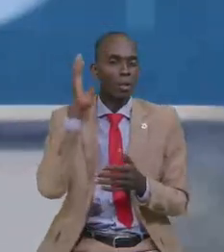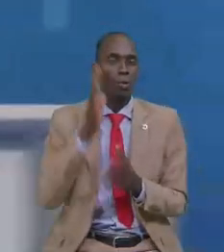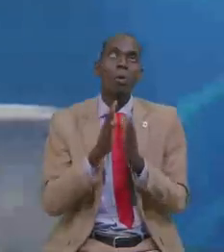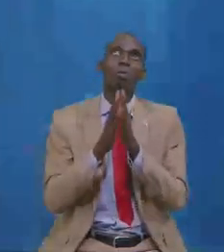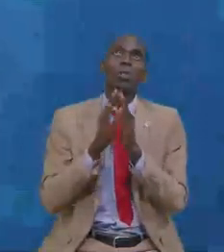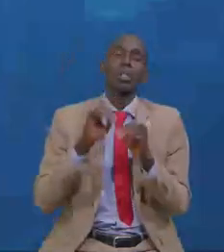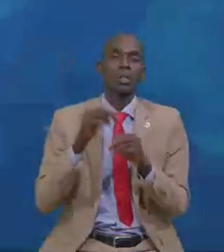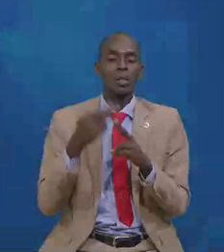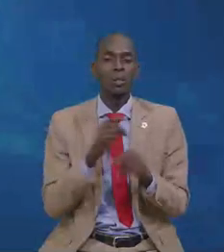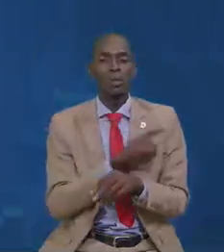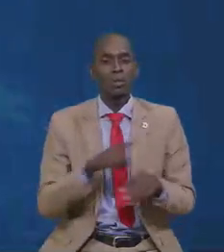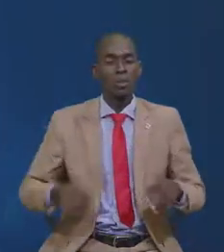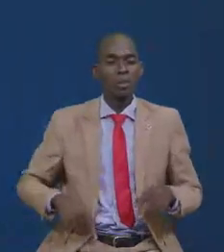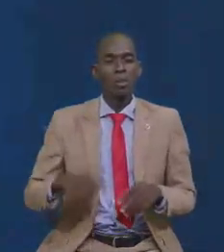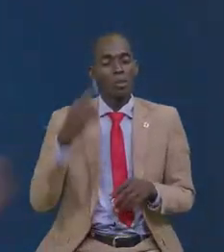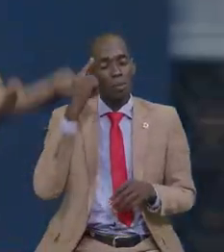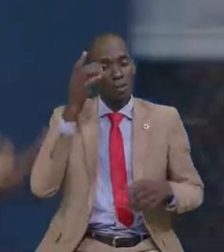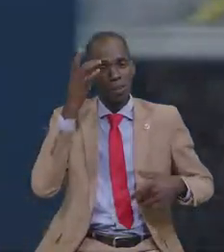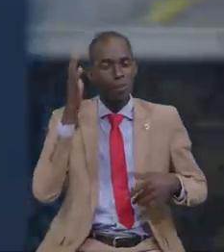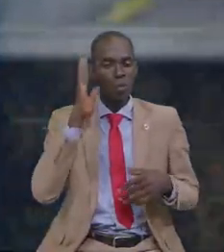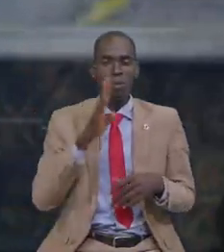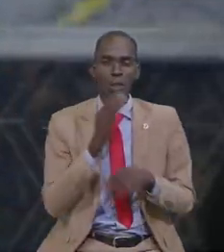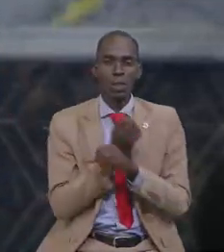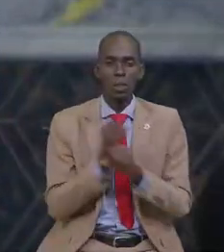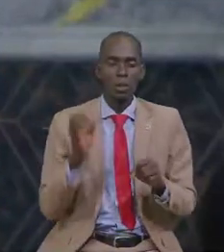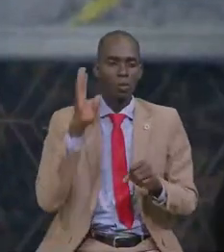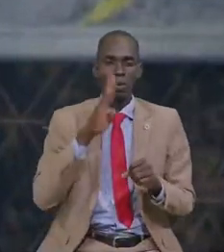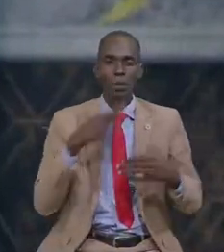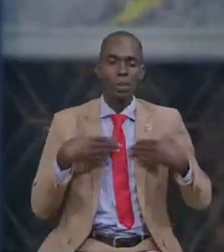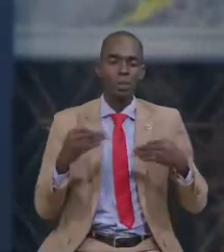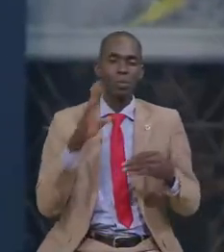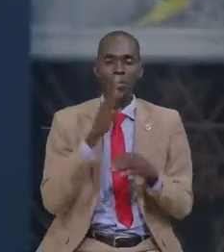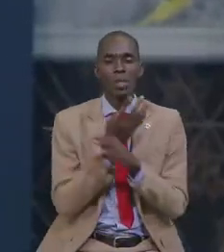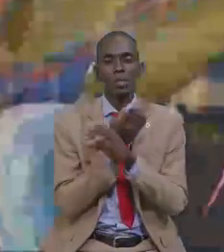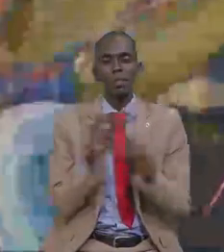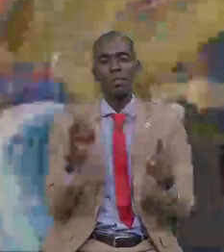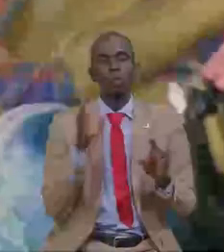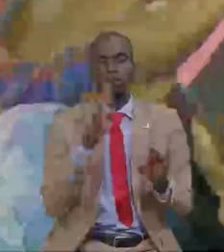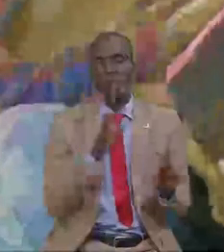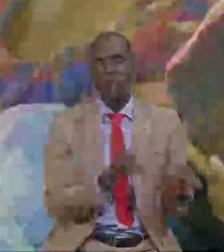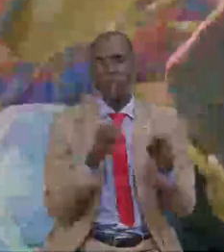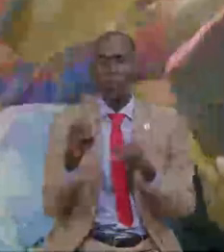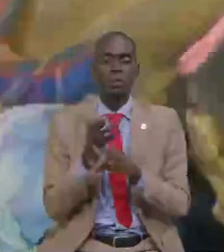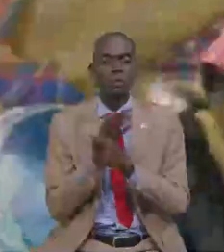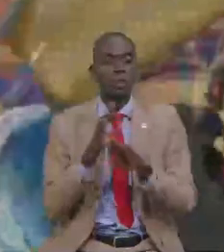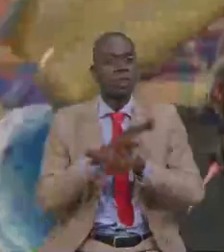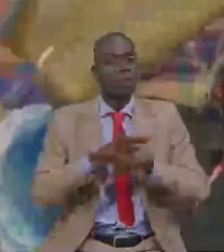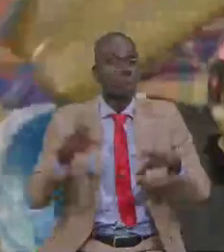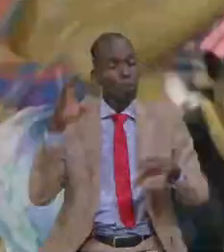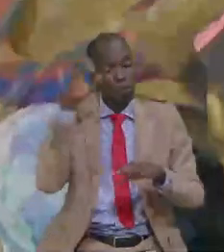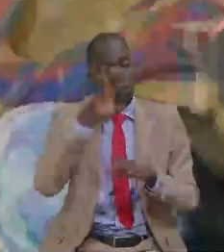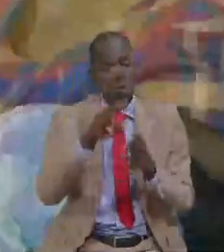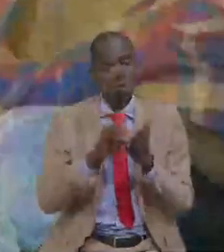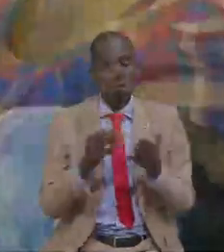maintenant, quiconque invoquera le nom du Seigneur sera sauvé, délivré, guéri, affranchi. Voici votre